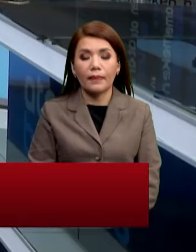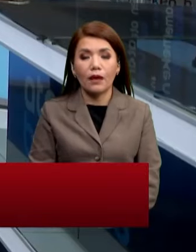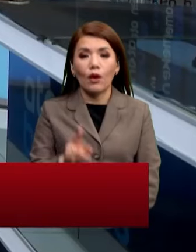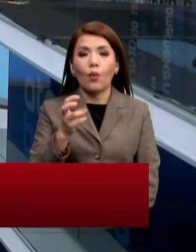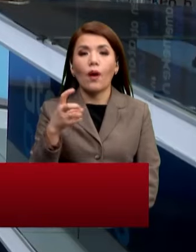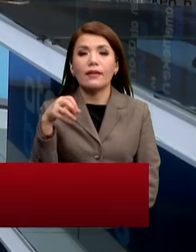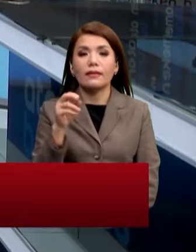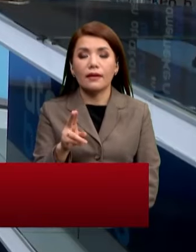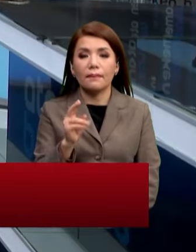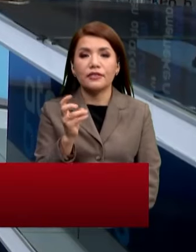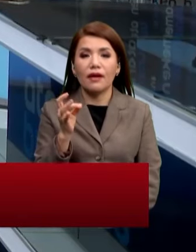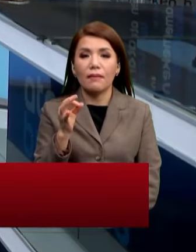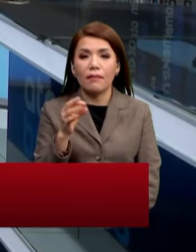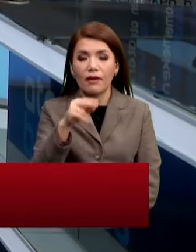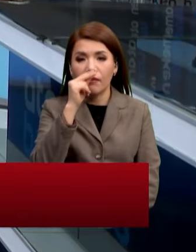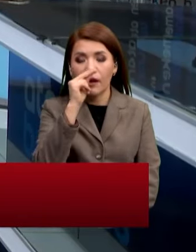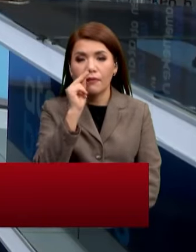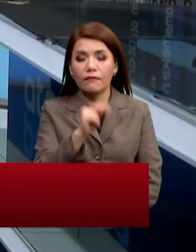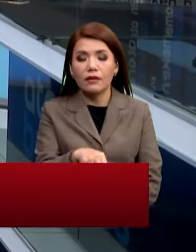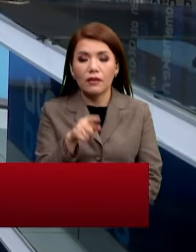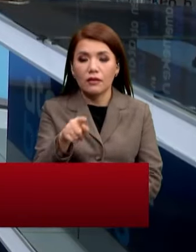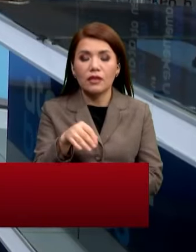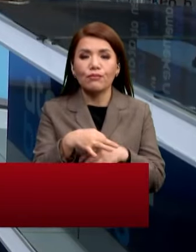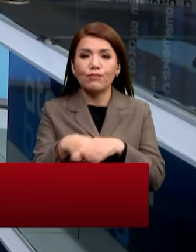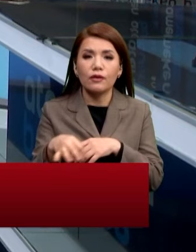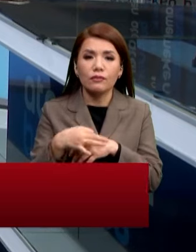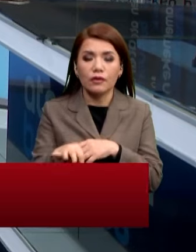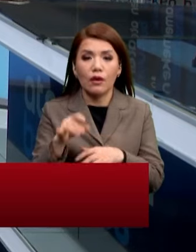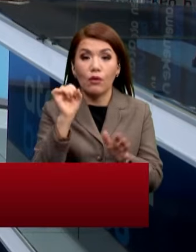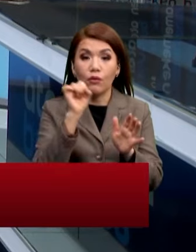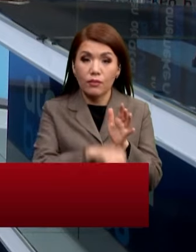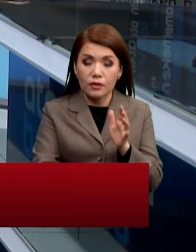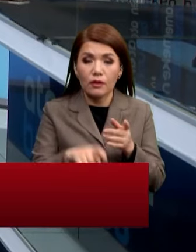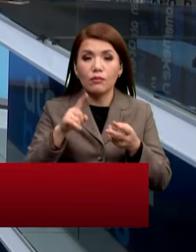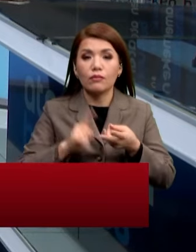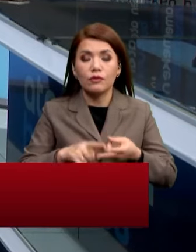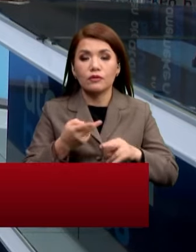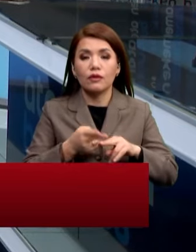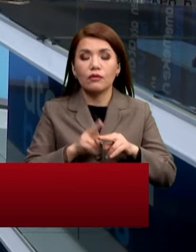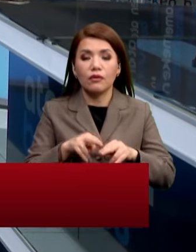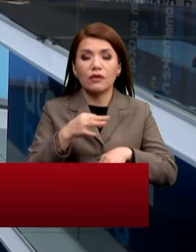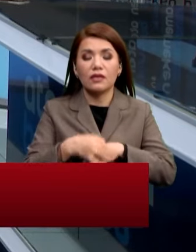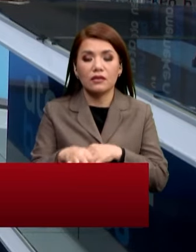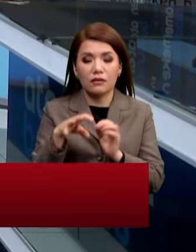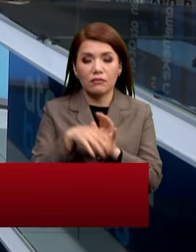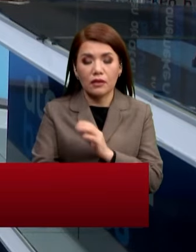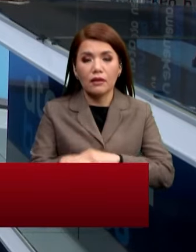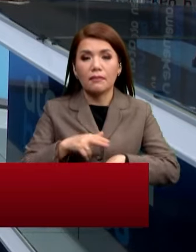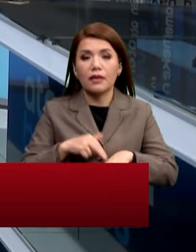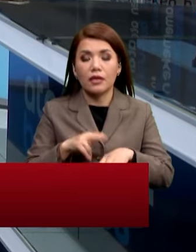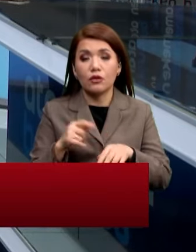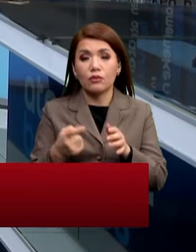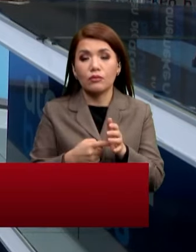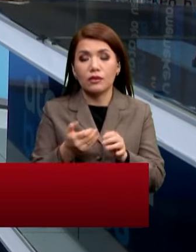Куандыка Бишимбаева обвиняют еще по одной статье истязания. Помимо убийства с особой жестокостью, столичный департамент полиции